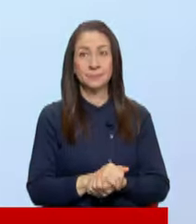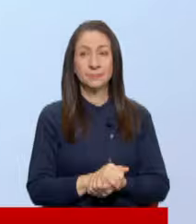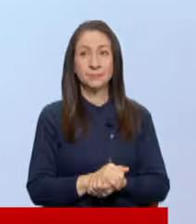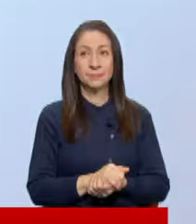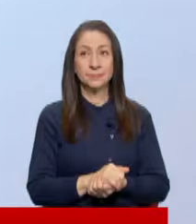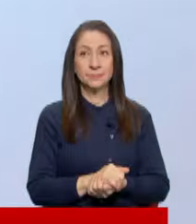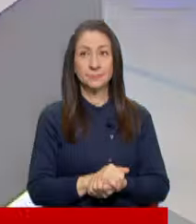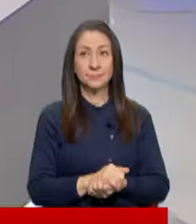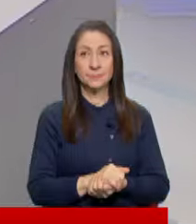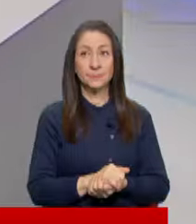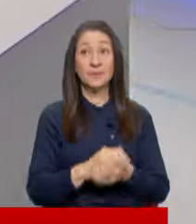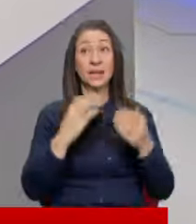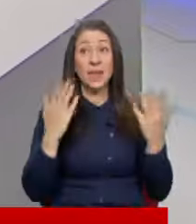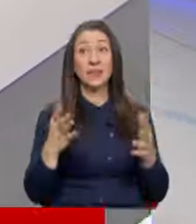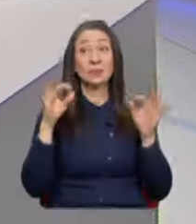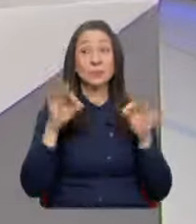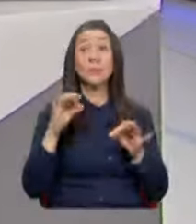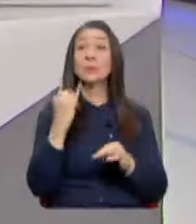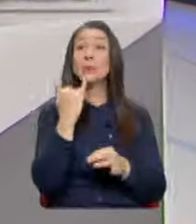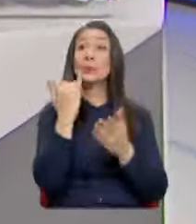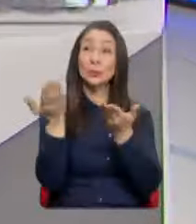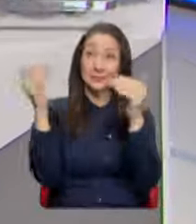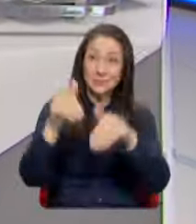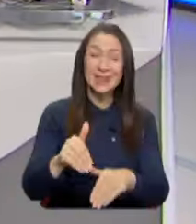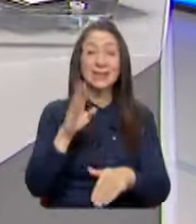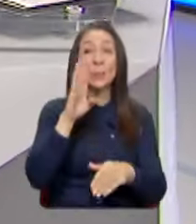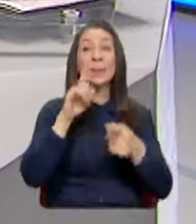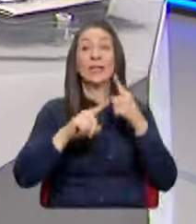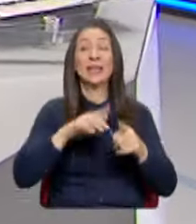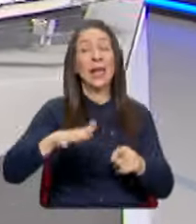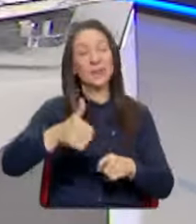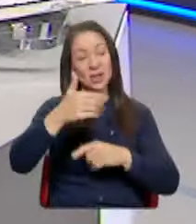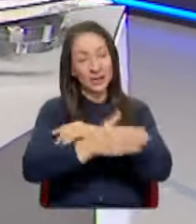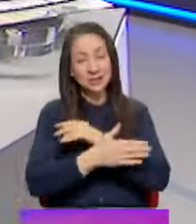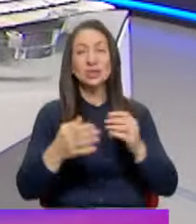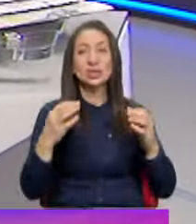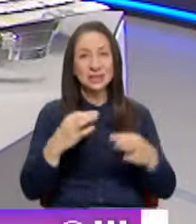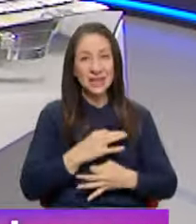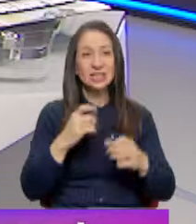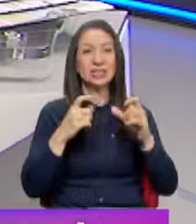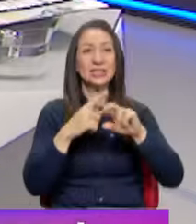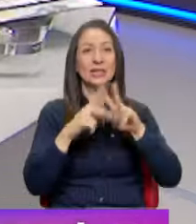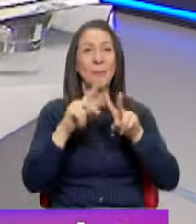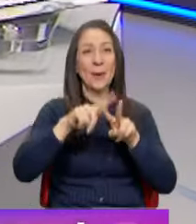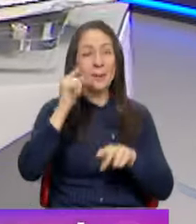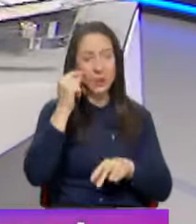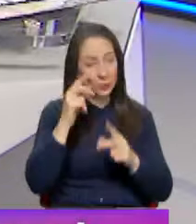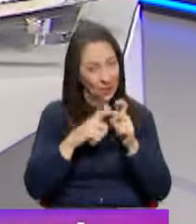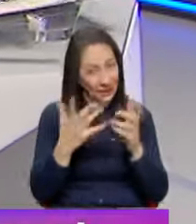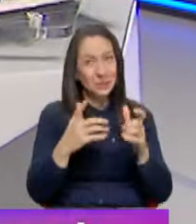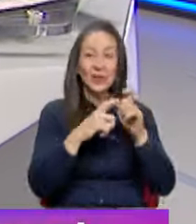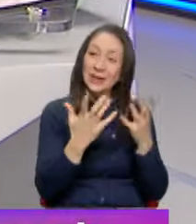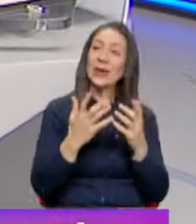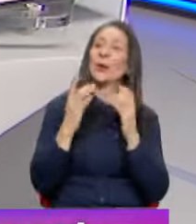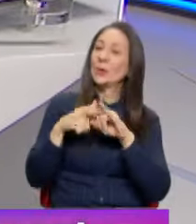olacaktır Efendim Şimdi konuğumuz geldi Demokrat Parti Genel Başkan Yardımcısı Sayın Cemal enginyurt Günaydın hoş